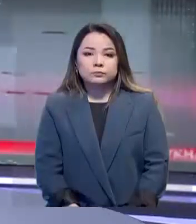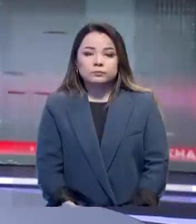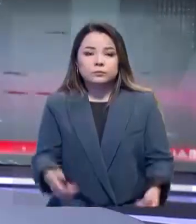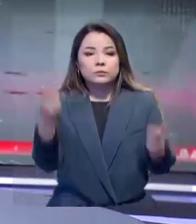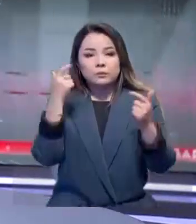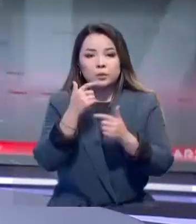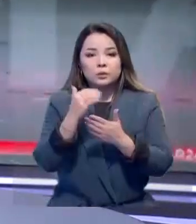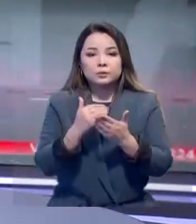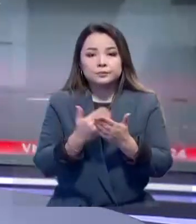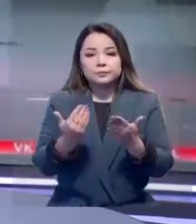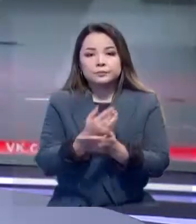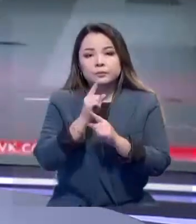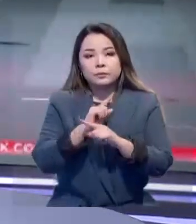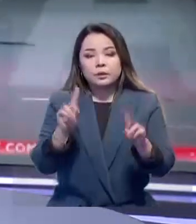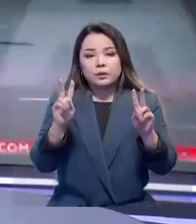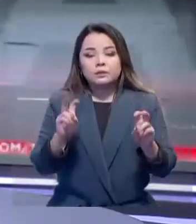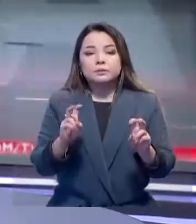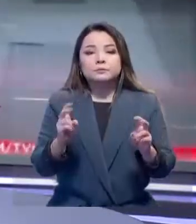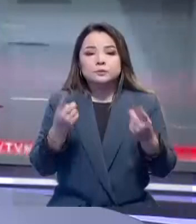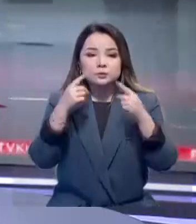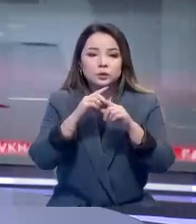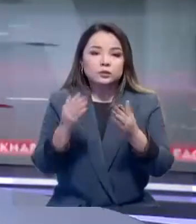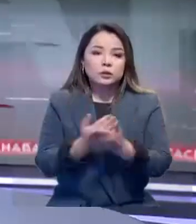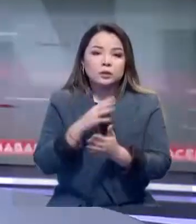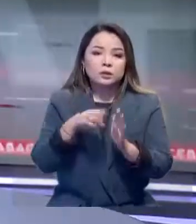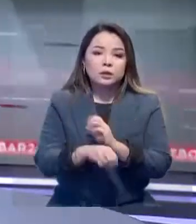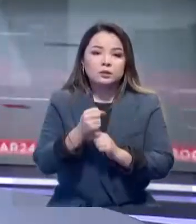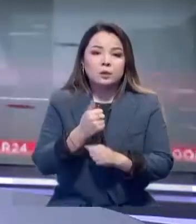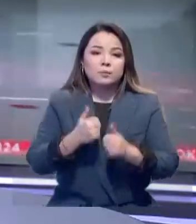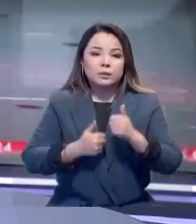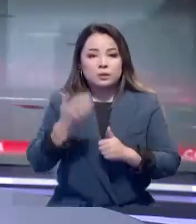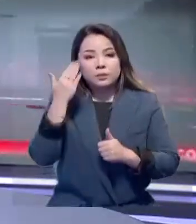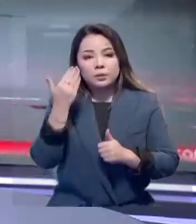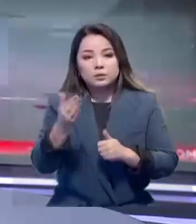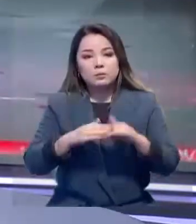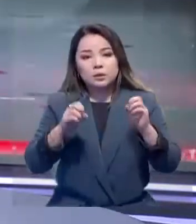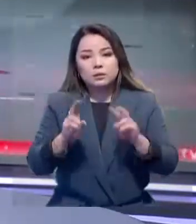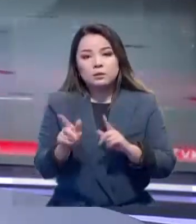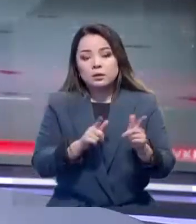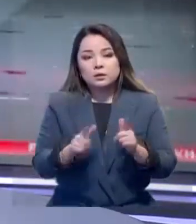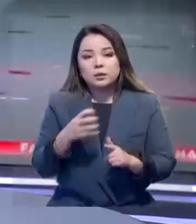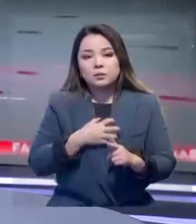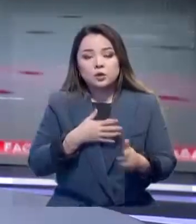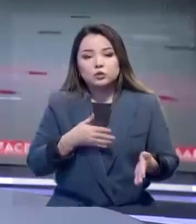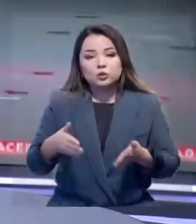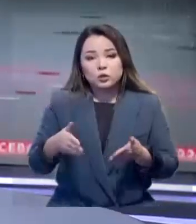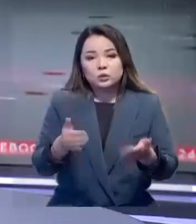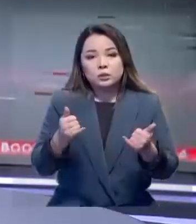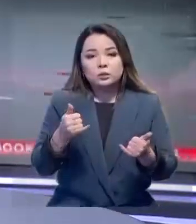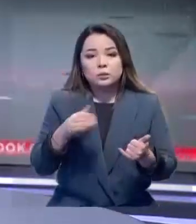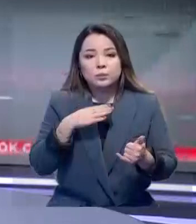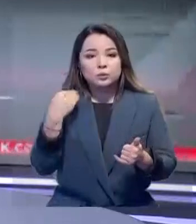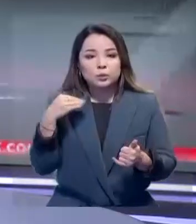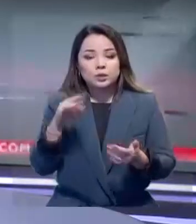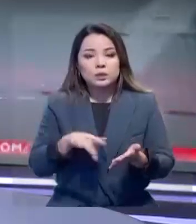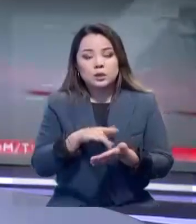Білім беру жүйесіне инновациялық тәсілдер мен жаңа технологияны енгізу бәсекеге қабілетті маман дайындаудың негізгі жолы. Бұл Түркістанда өтіп